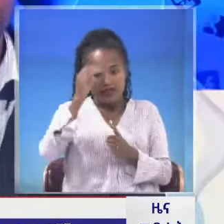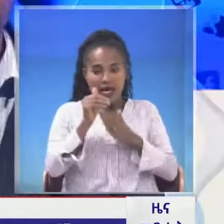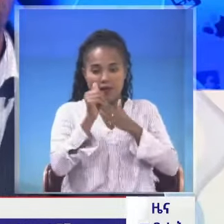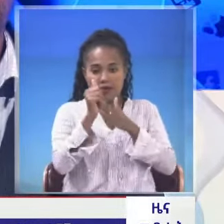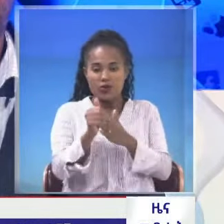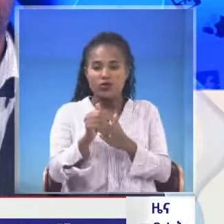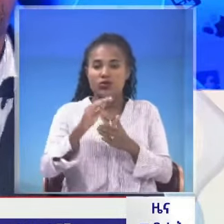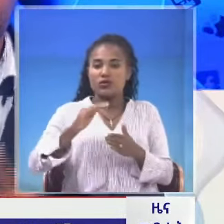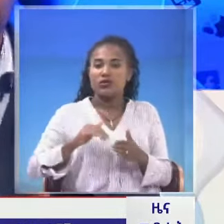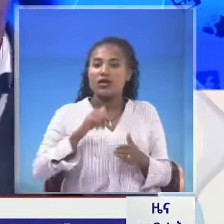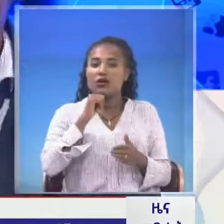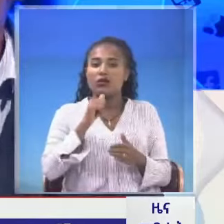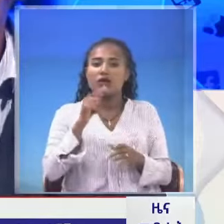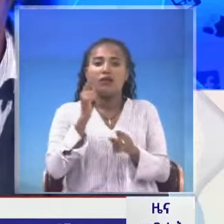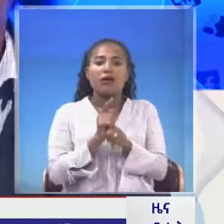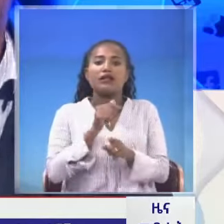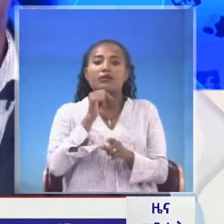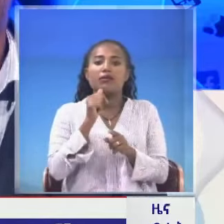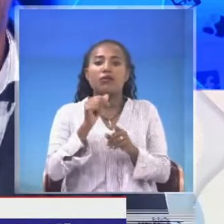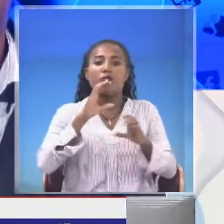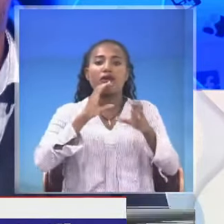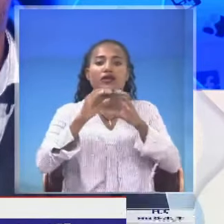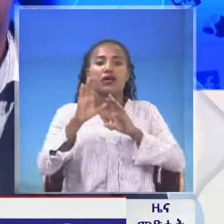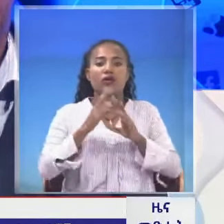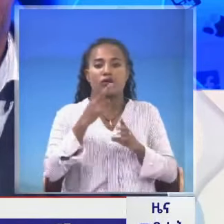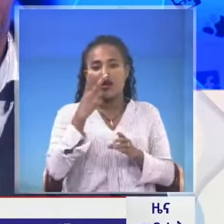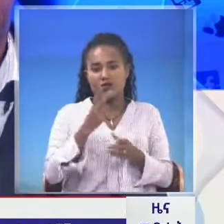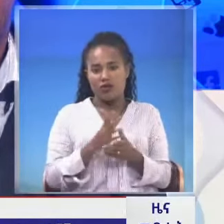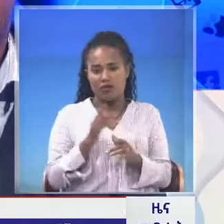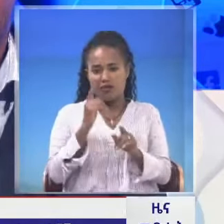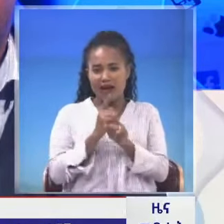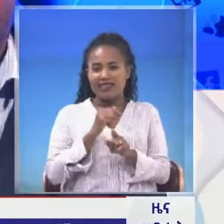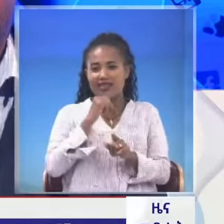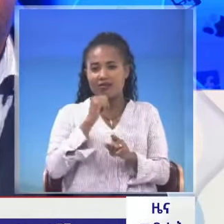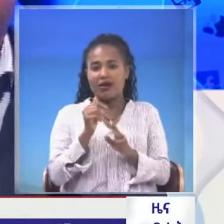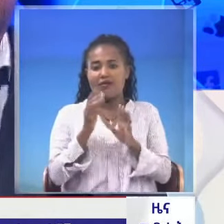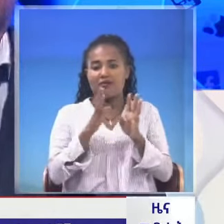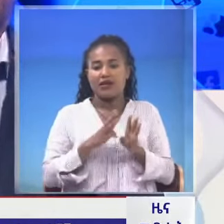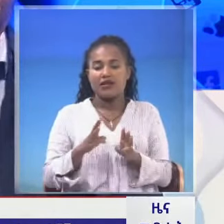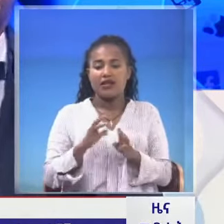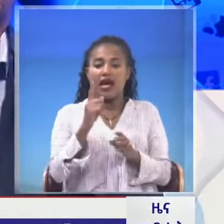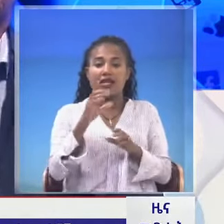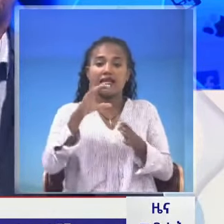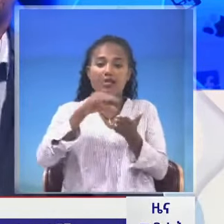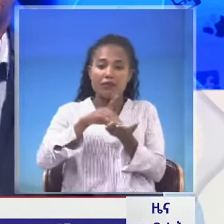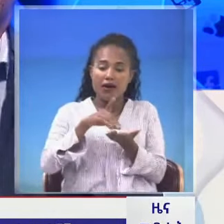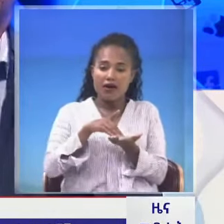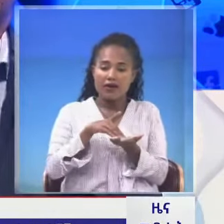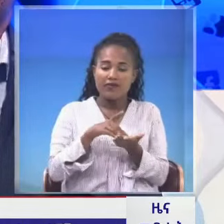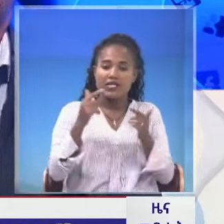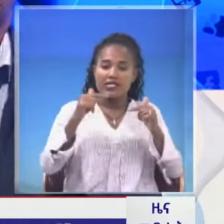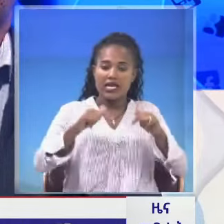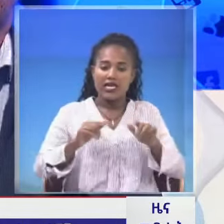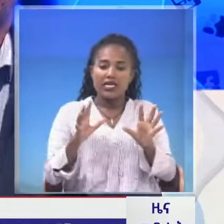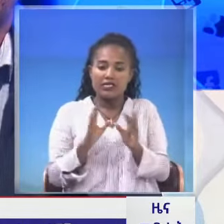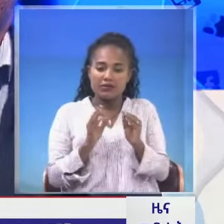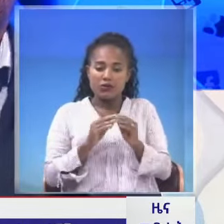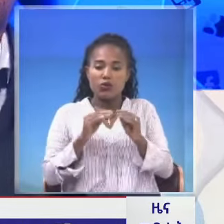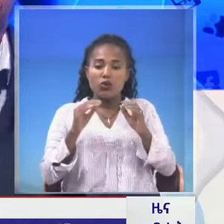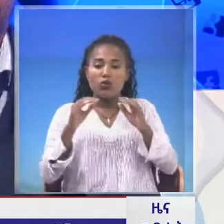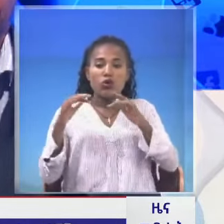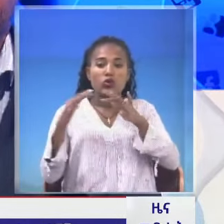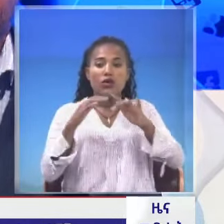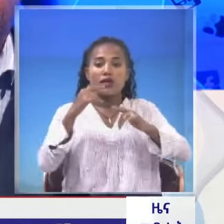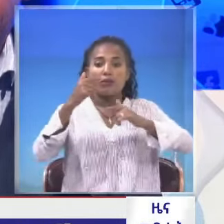ሳይቀሩ ባልተገባ መንገድ ኮሚኒኬት ሲያርጉታቸዋል። ባልተገባ መንገድ አንድ ከተማ ዛሬ ተሰብስቦ ወደ ጦር ካምፕ